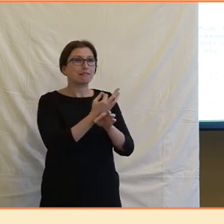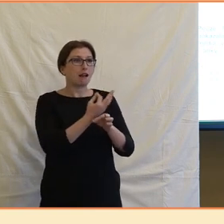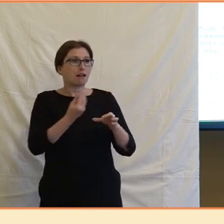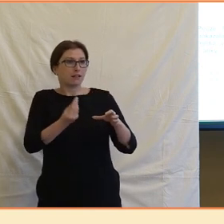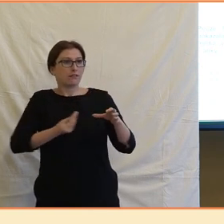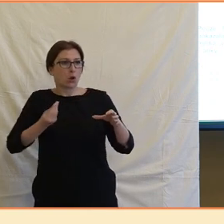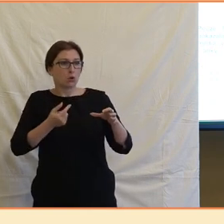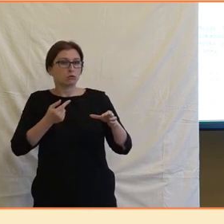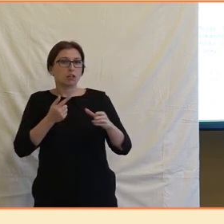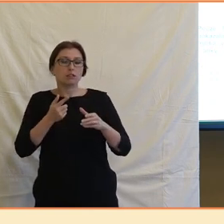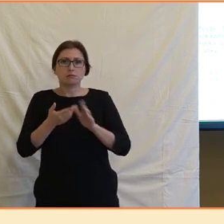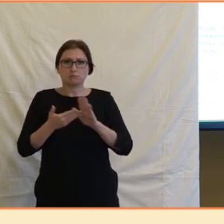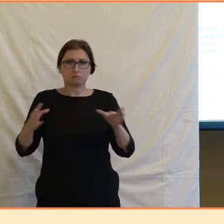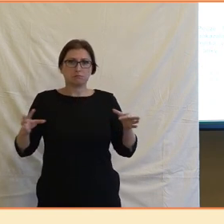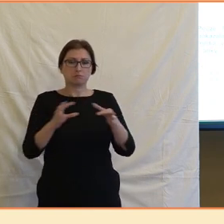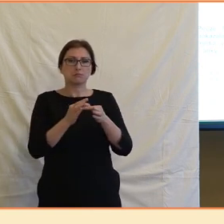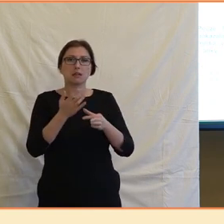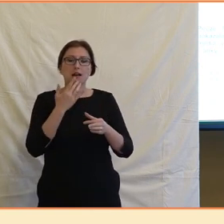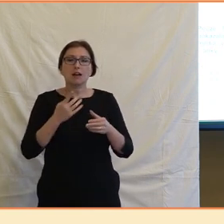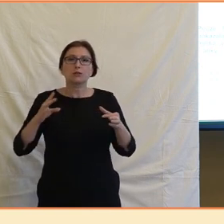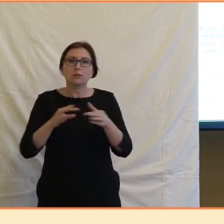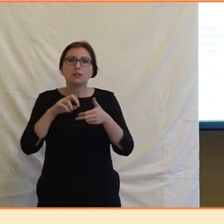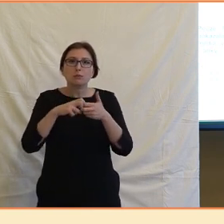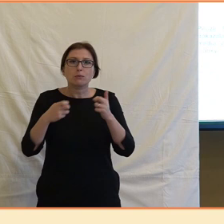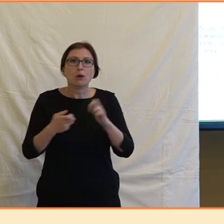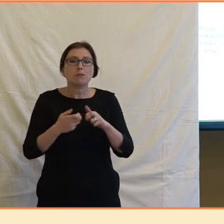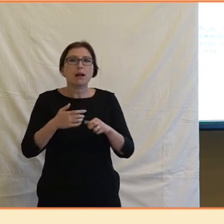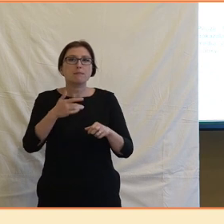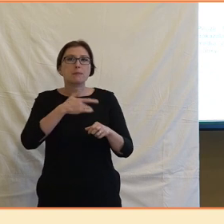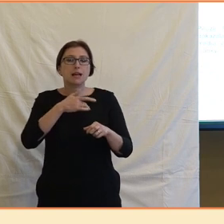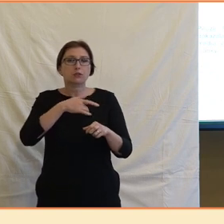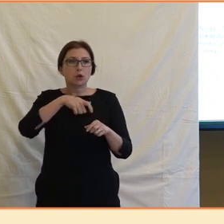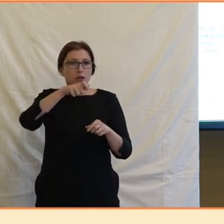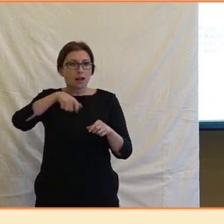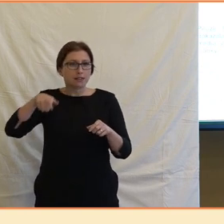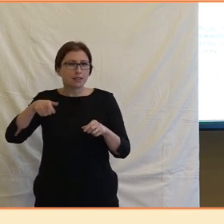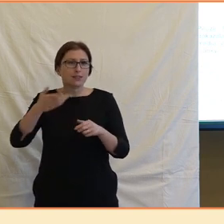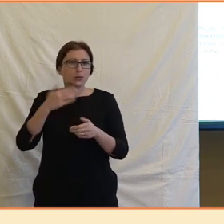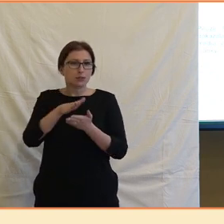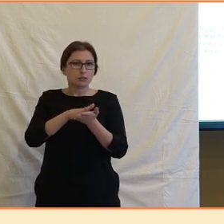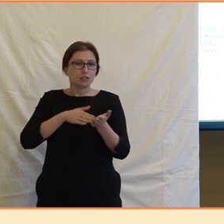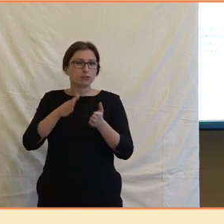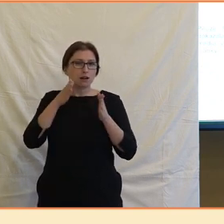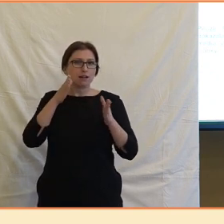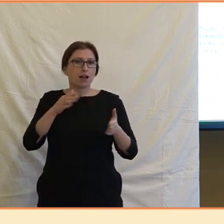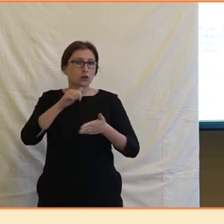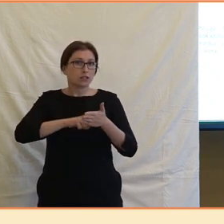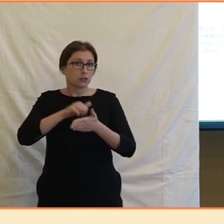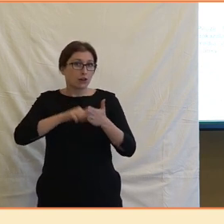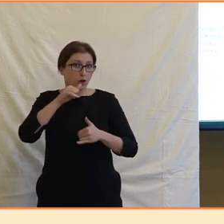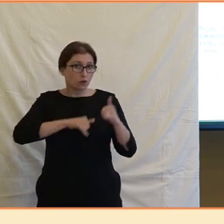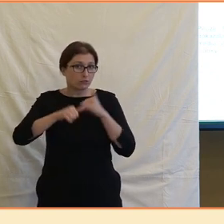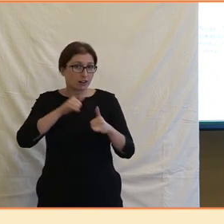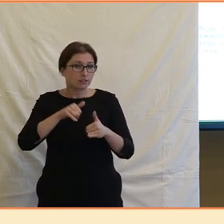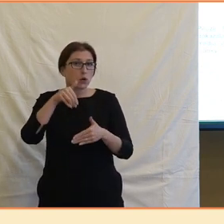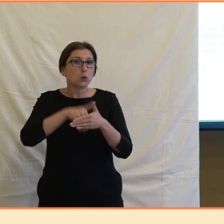bude zaměřovat zejména na problém personalizace, jak už jsme si naznačili ráno na tiskové